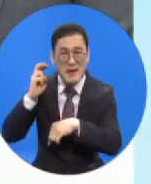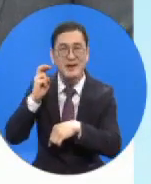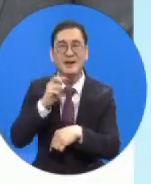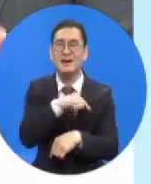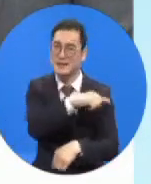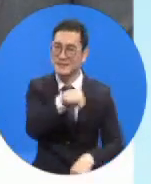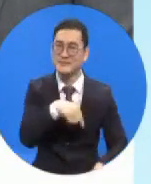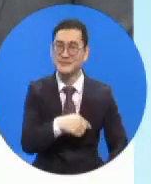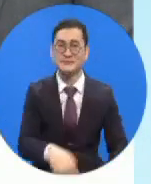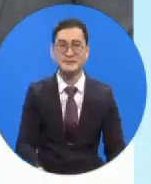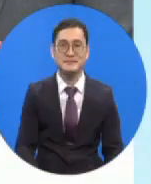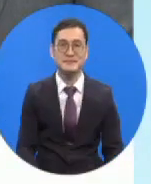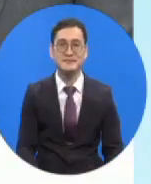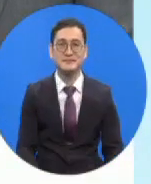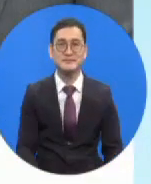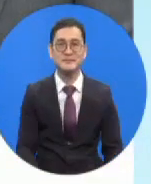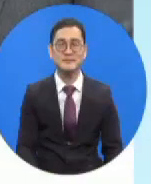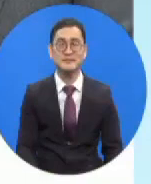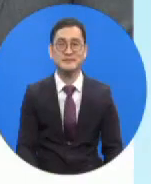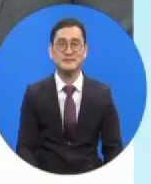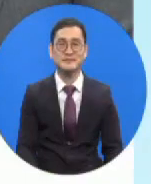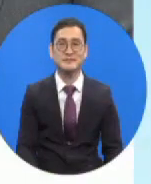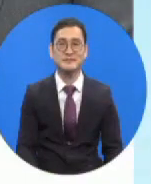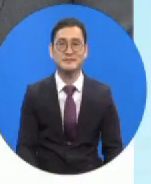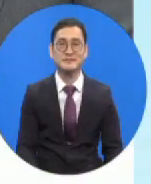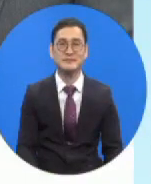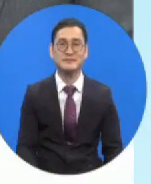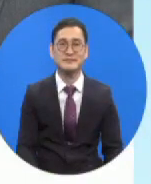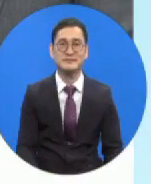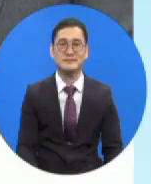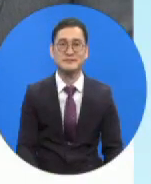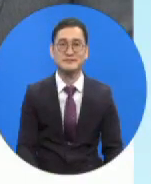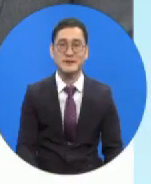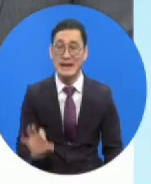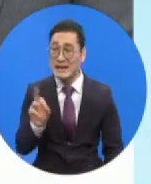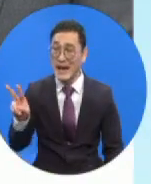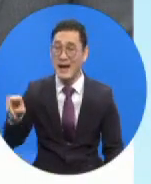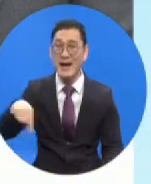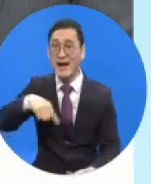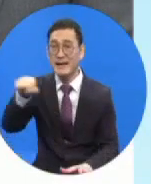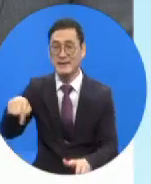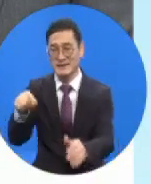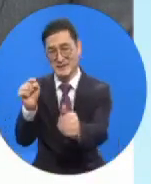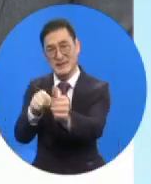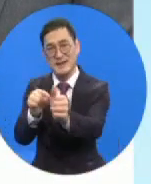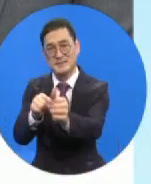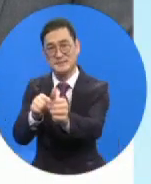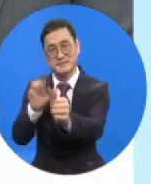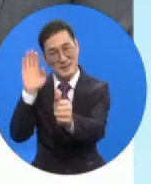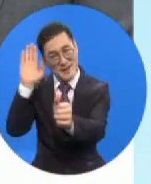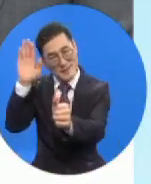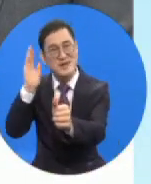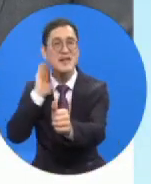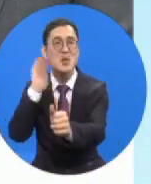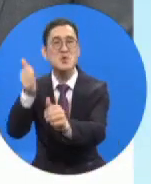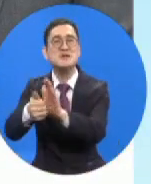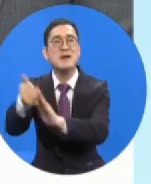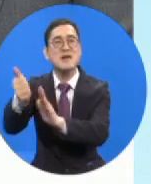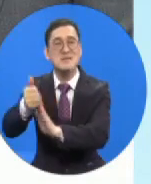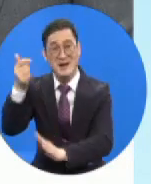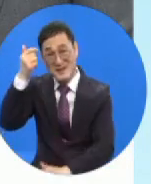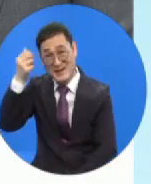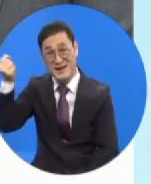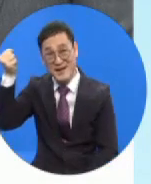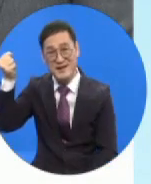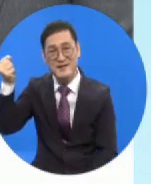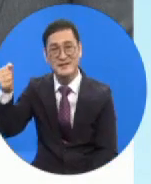윤 총장이 저런 지지율을 견인하고 있기 때문에 윤 총장 하나의 그 가능한 카드로서 대선 후보의 카드로서 충분히 생각할 수 있는